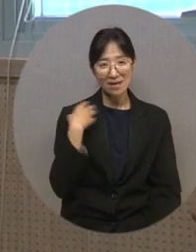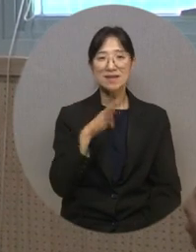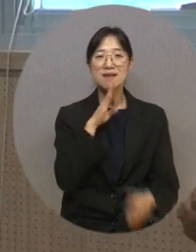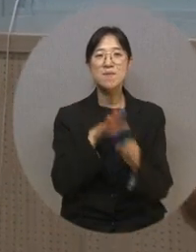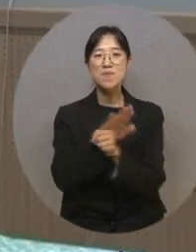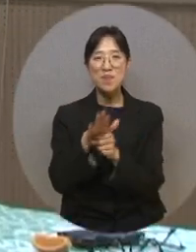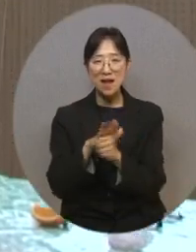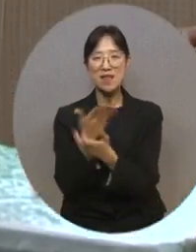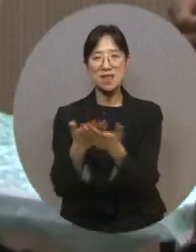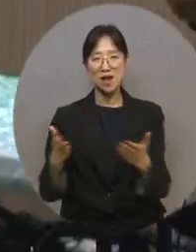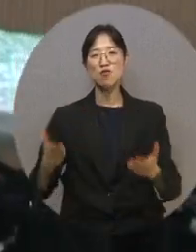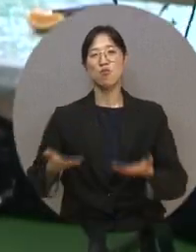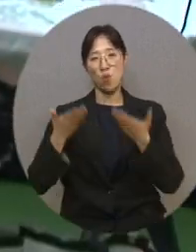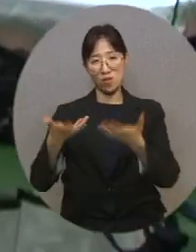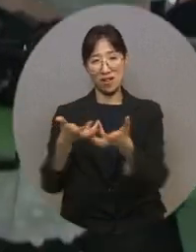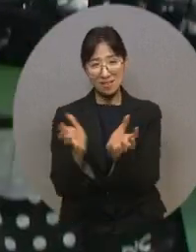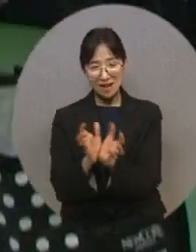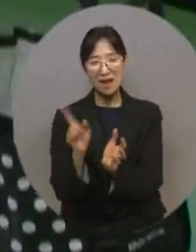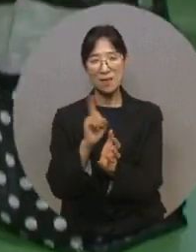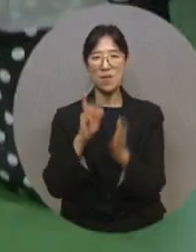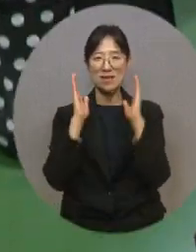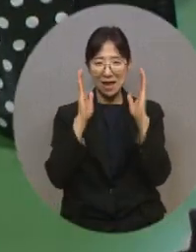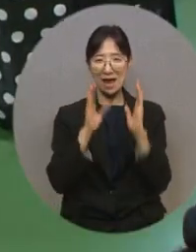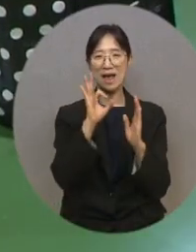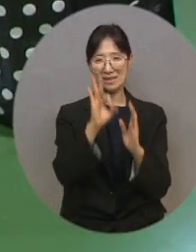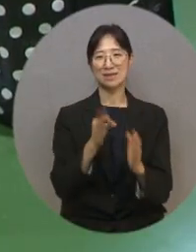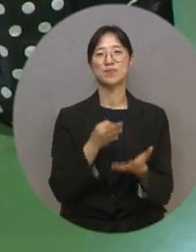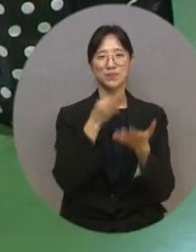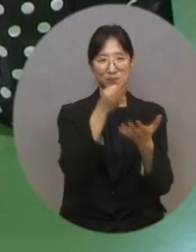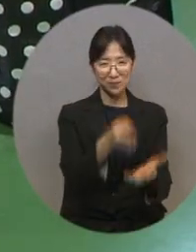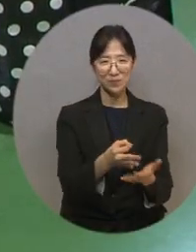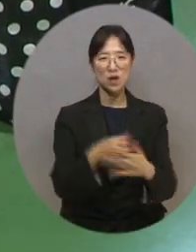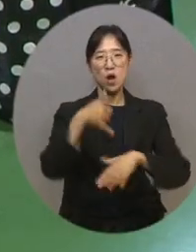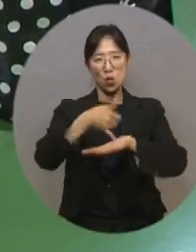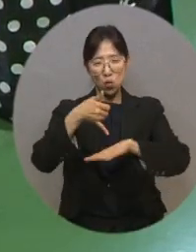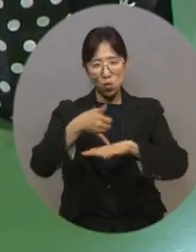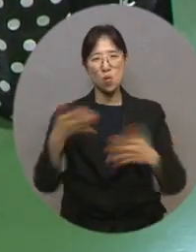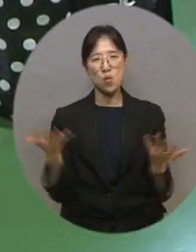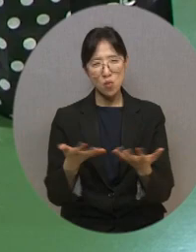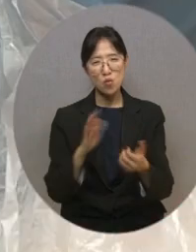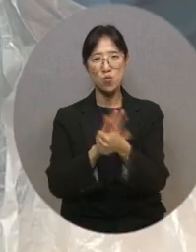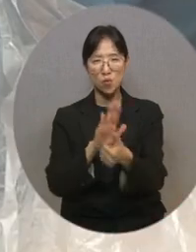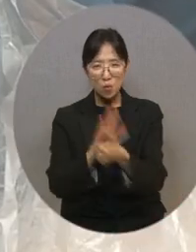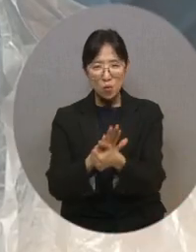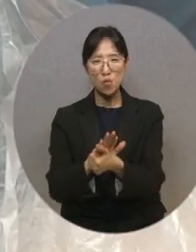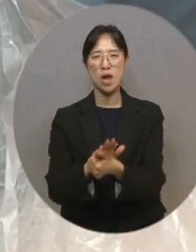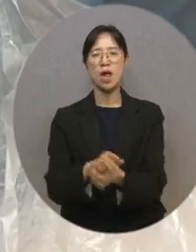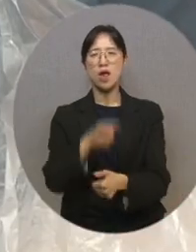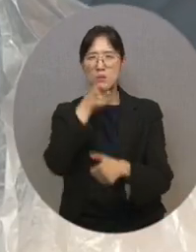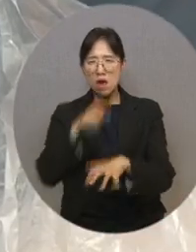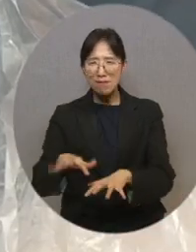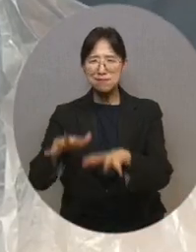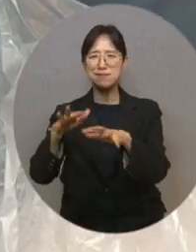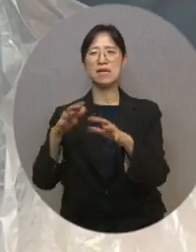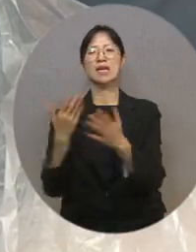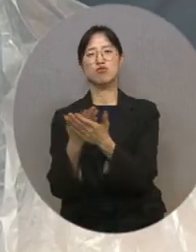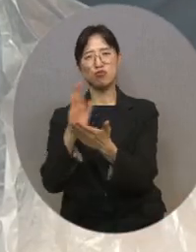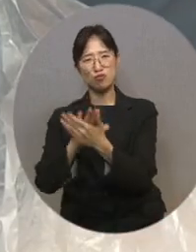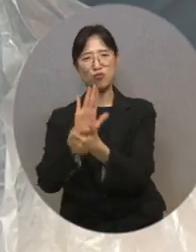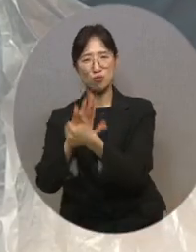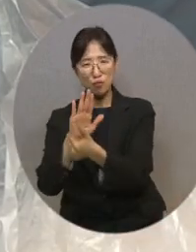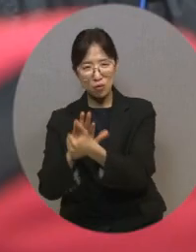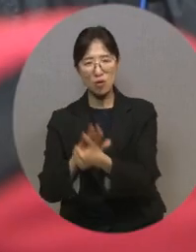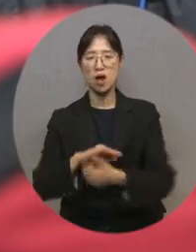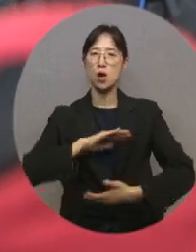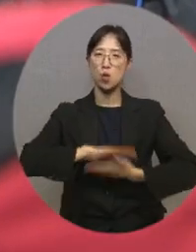참사랑 나눔봉사단은 장학금 전달, 농촌 일손 돕기, 수해복구 현장 자원봉사,